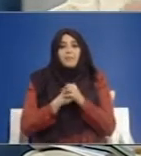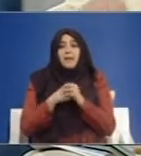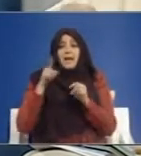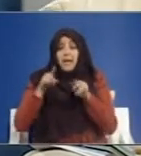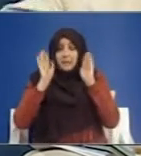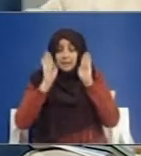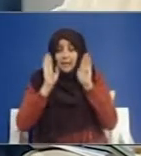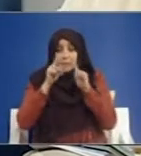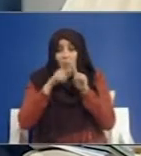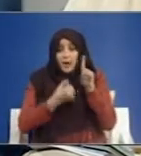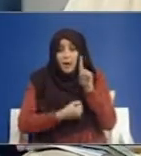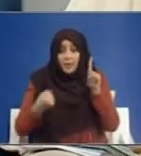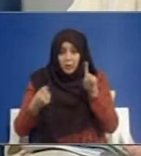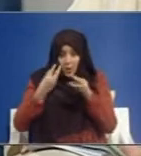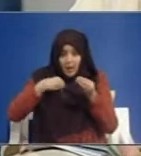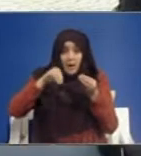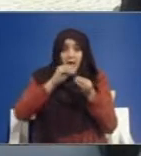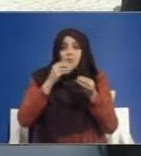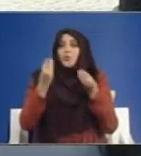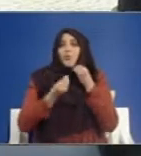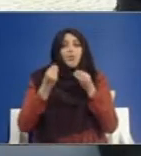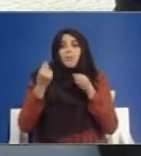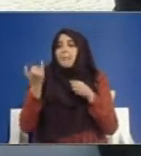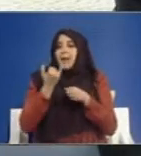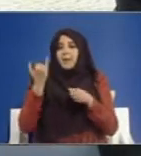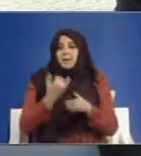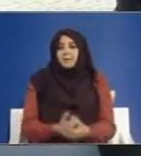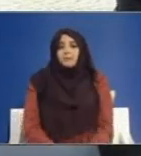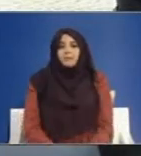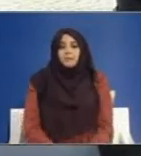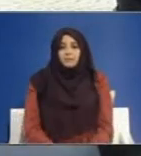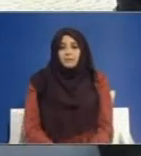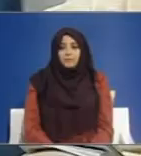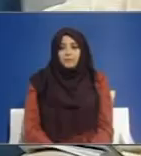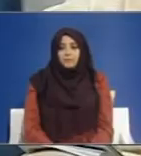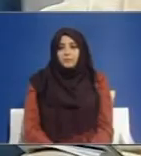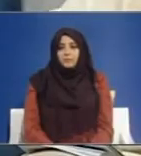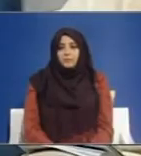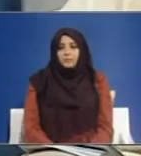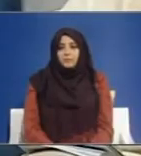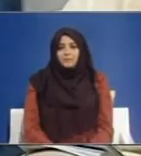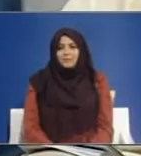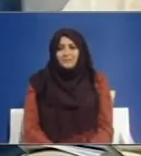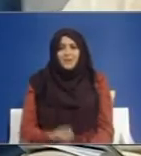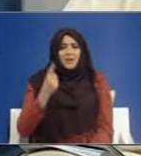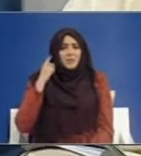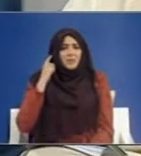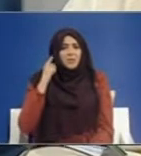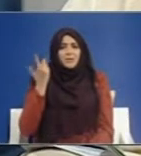رمضان تحسبها أم ما تحسبهاش؟ هو الإنسان الذي يصلي